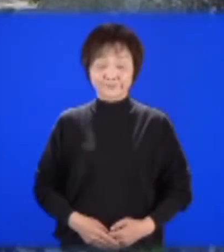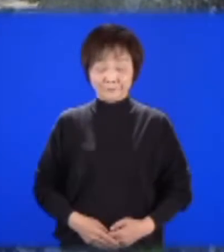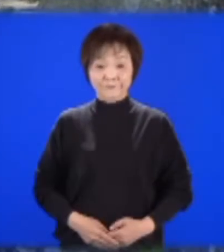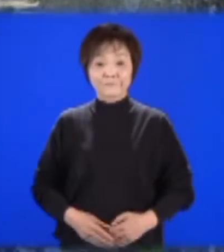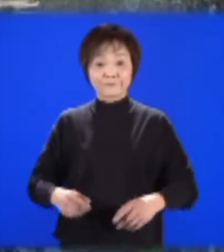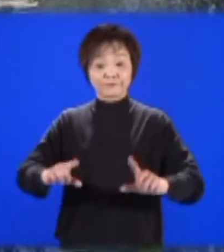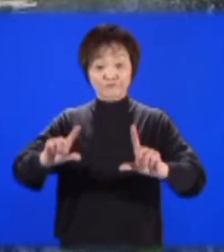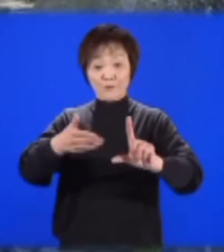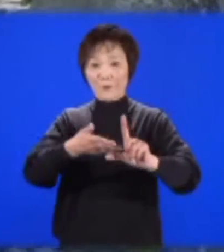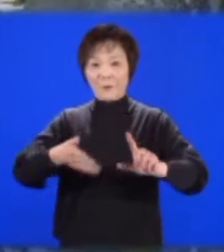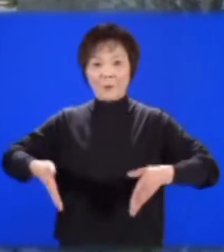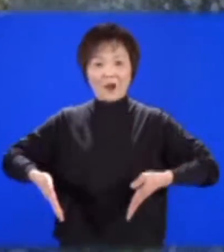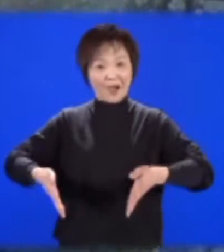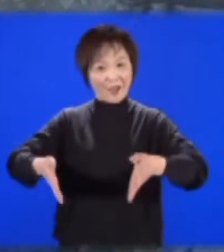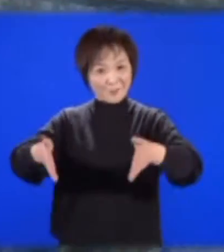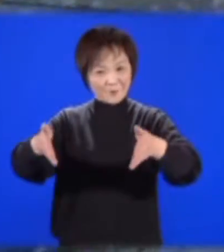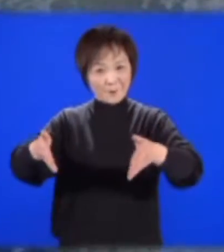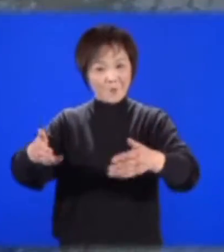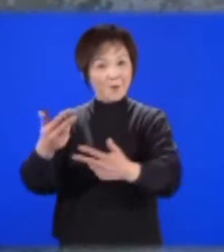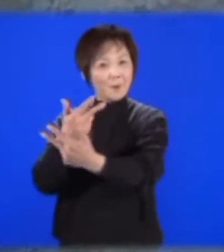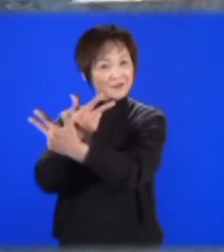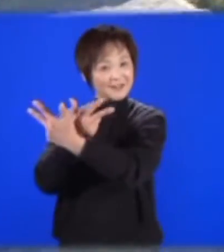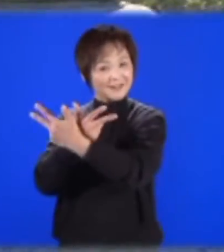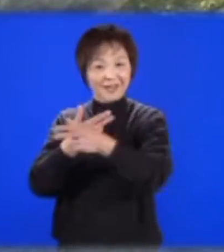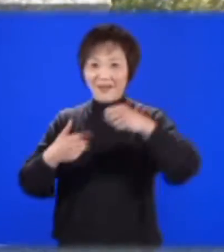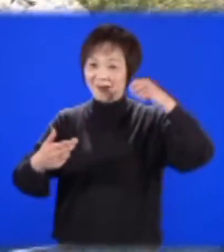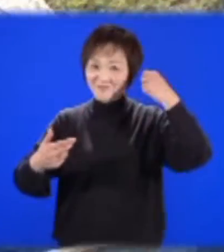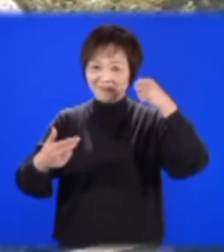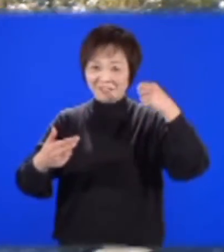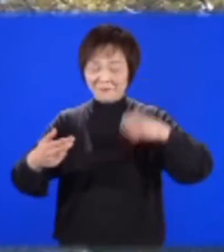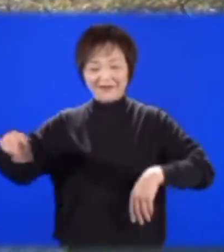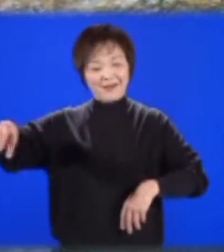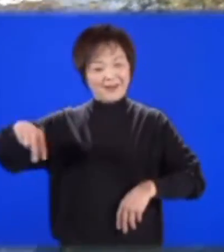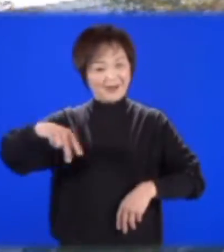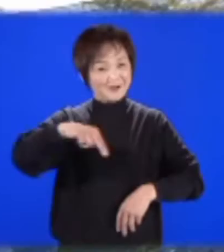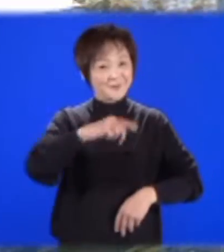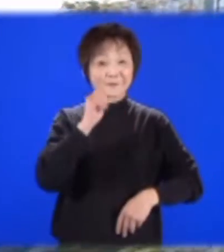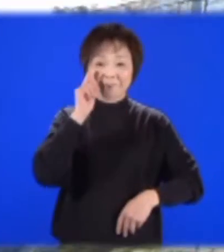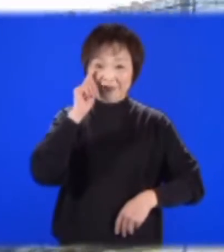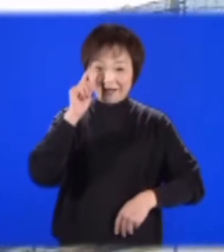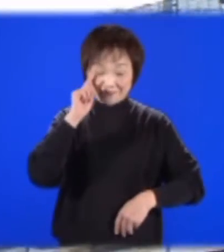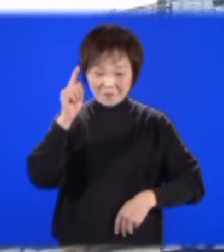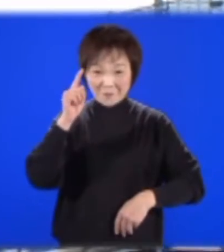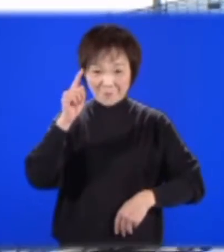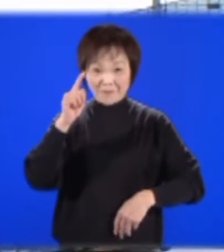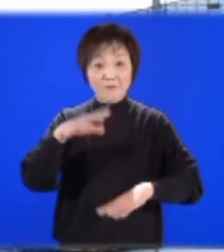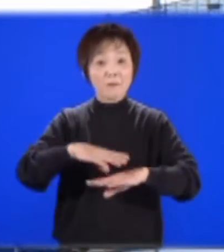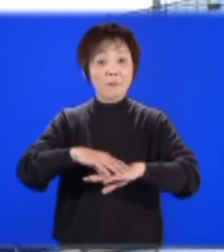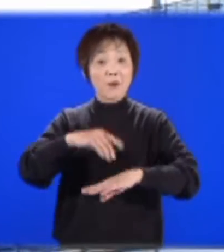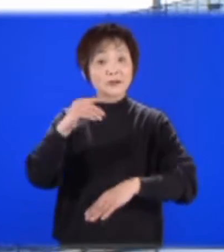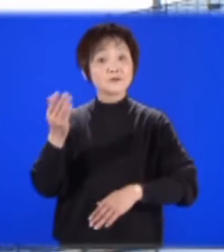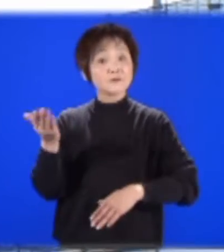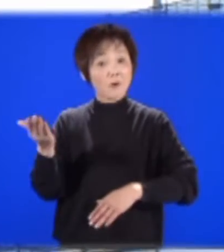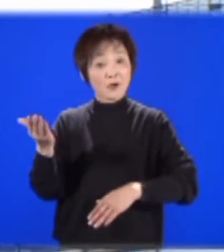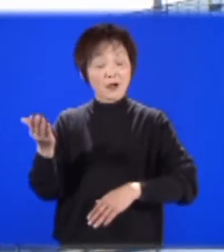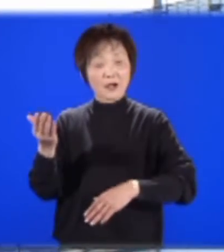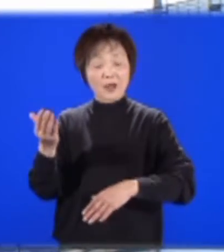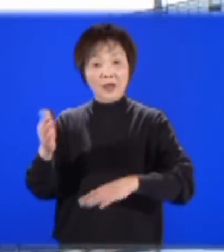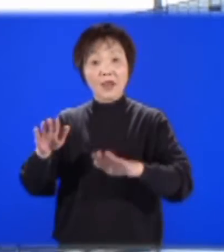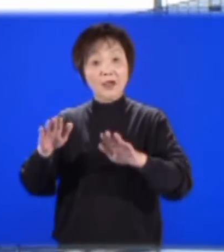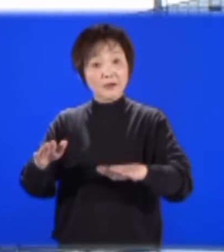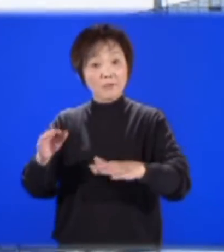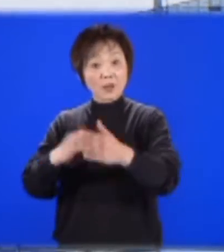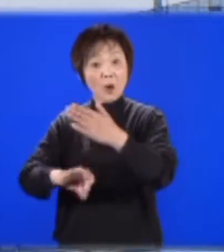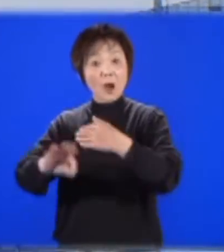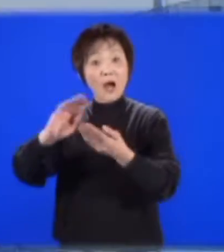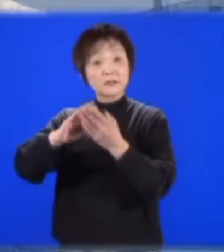江戸から京へ向かうように東海道を北から南へと歩いていきましょう。こちらの多賀大社